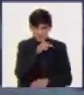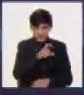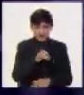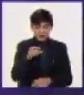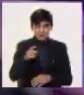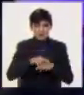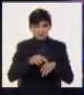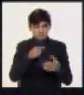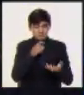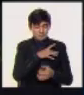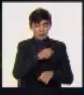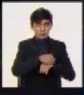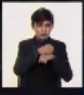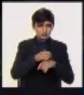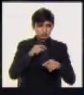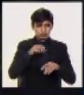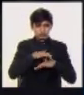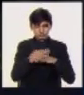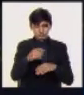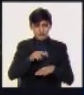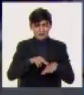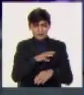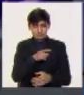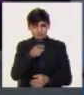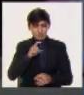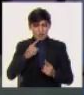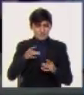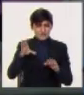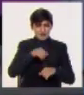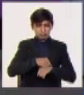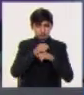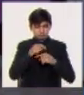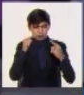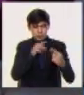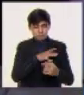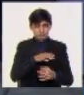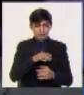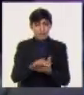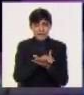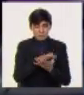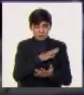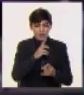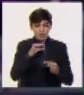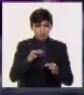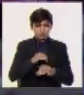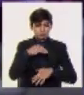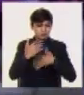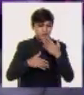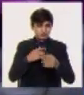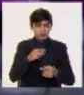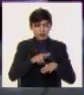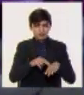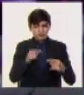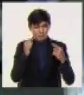города вышли на протесты против полицейской жестокости. Мирные митинги быстро переросли в погромы и стычки с